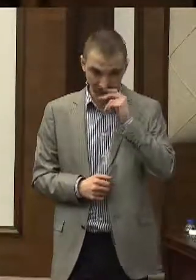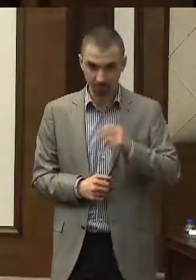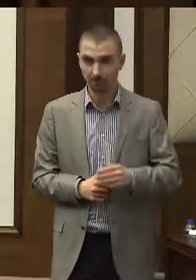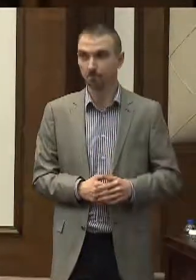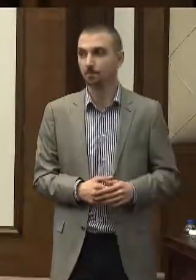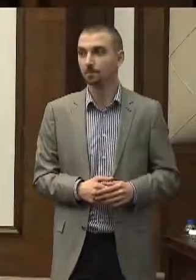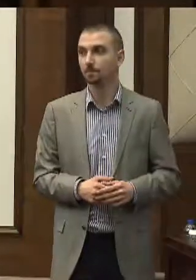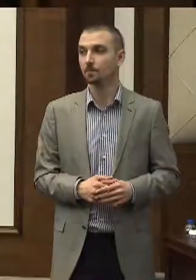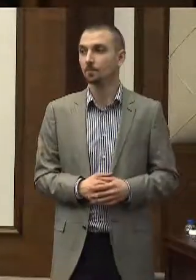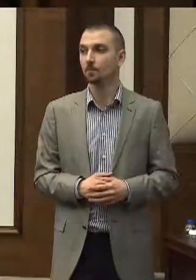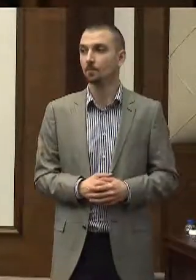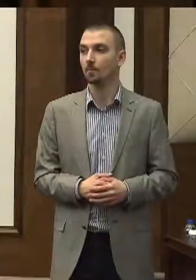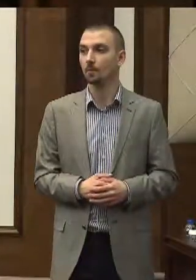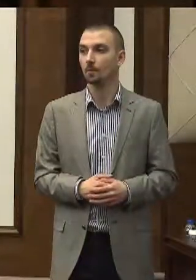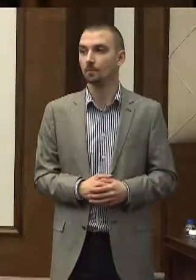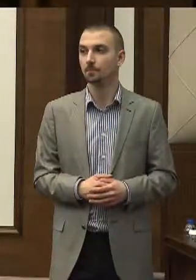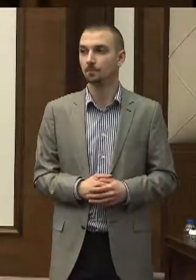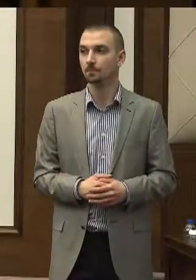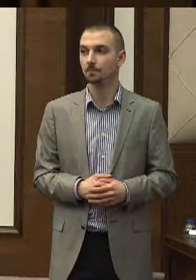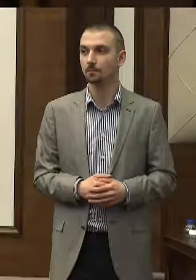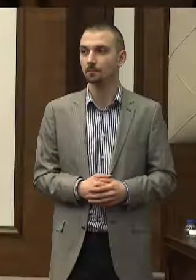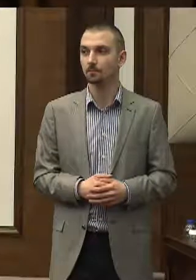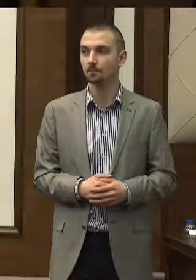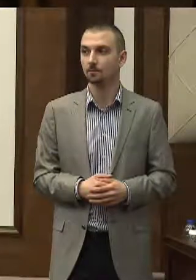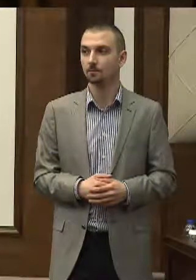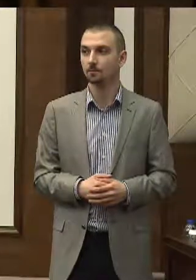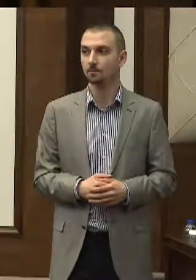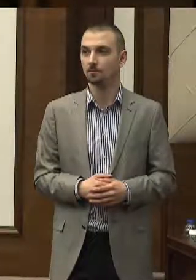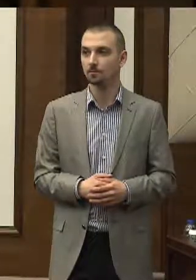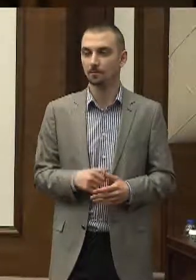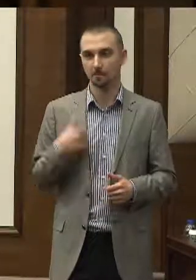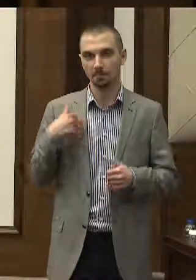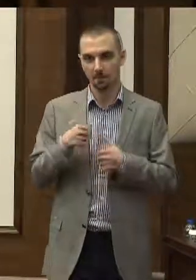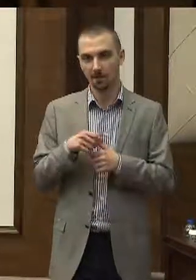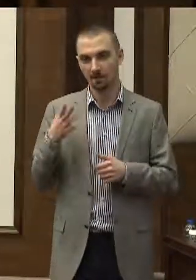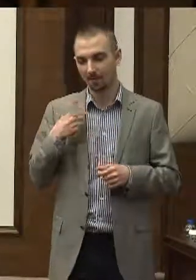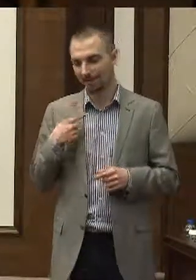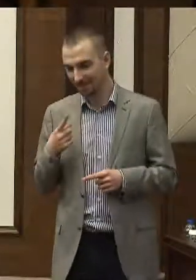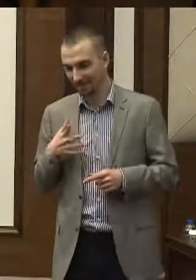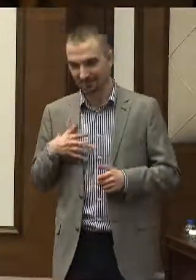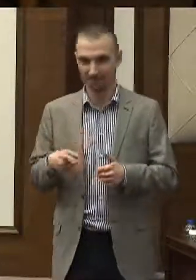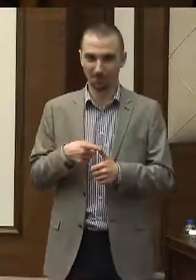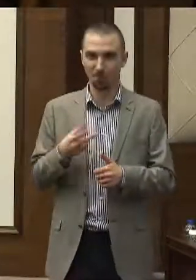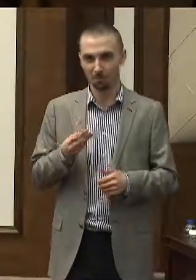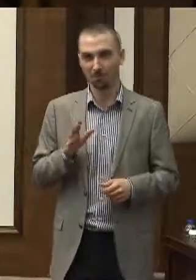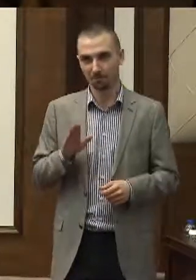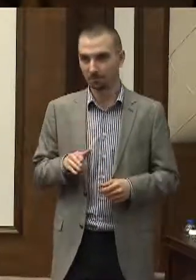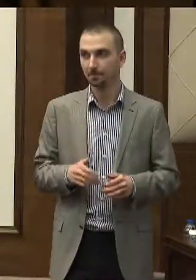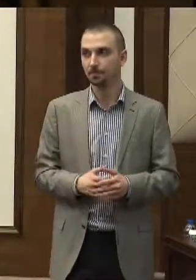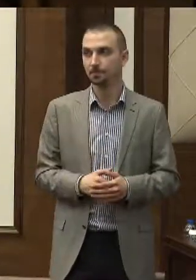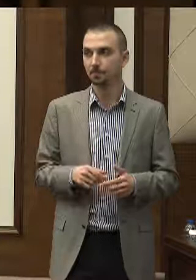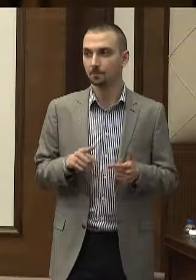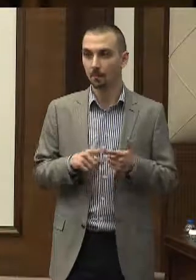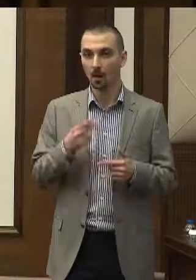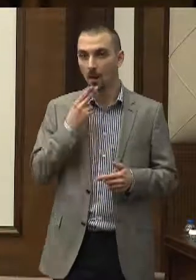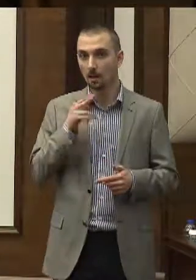Evet. Dedim, Dilek Hanım'dan özür diledim şahsım adına. Söz hakkı istemişti. Artık bir dahaki sefere kaldı. İki, bu